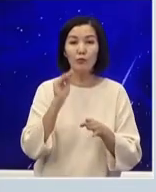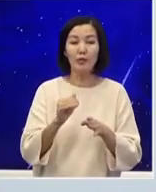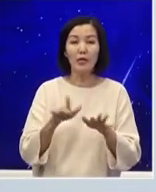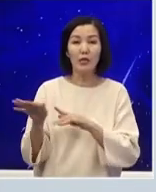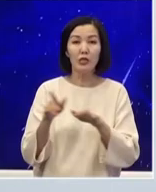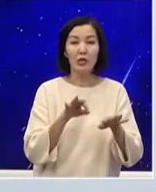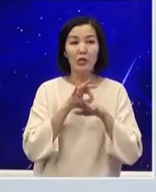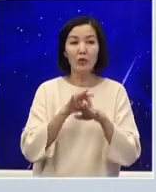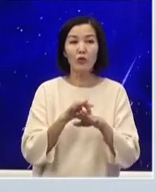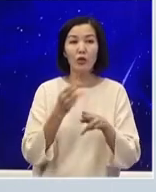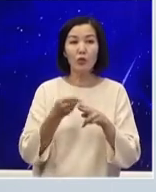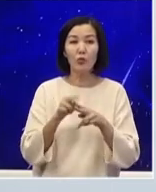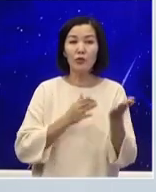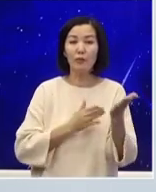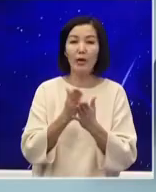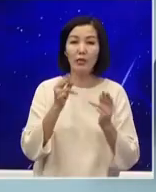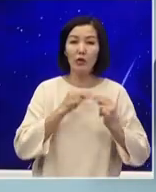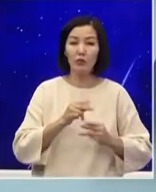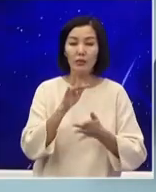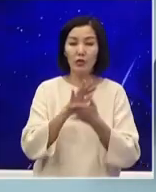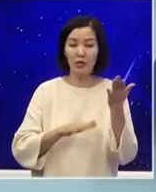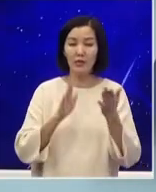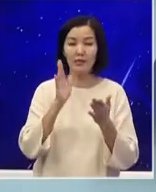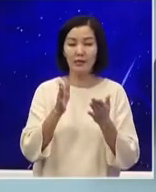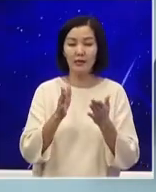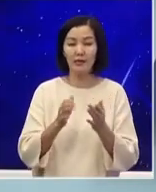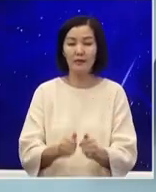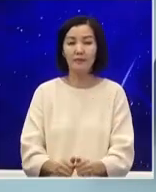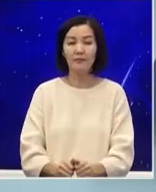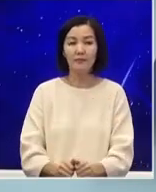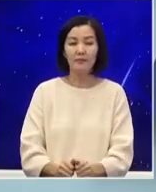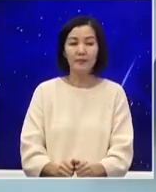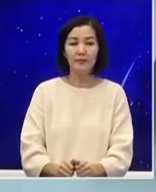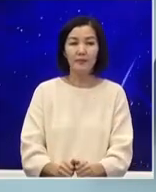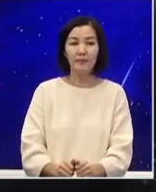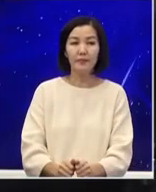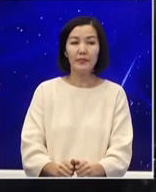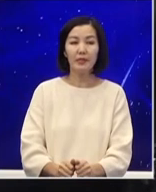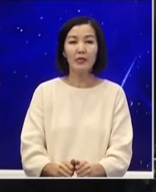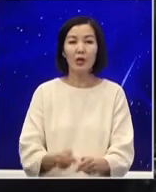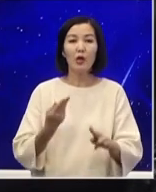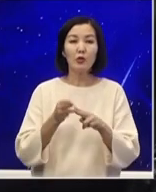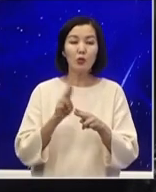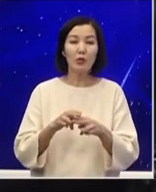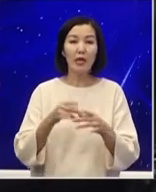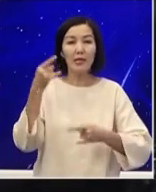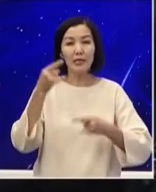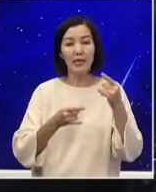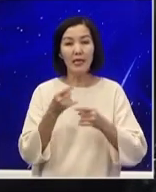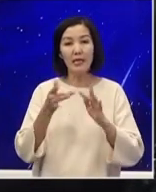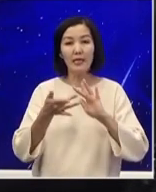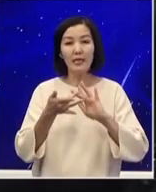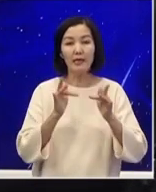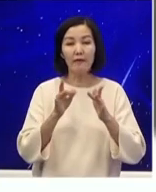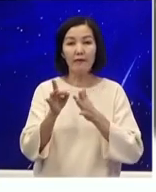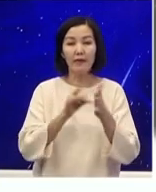іс-шара өткен. Осы бағыттағы жұмыстар әлі де жалғаса бермек, деді Амандық Ғаббасұлы. Сондай-ақ тікелей эфирде сыбайлас